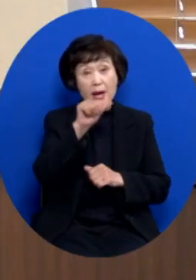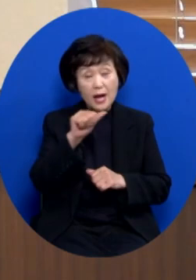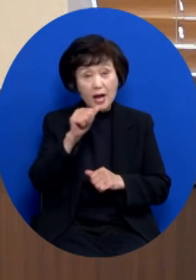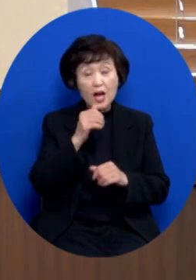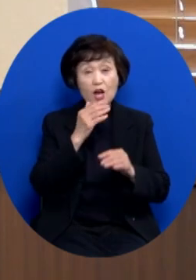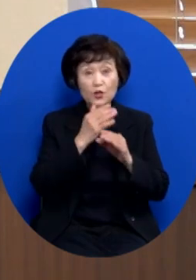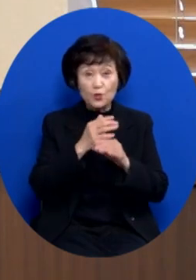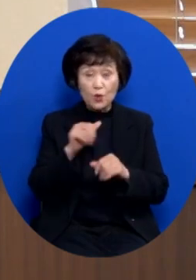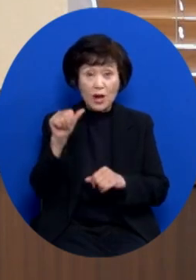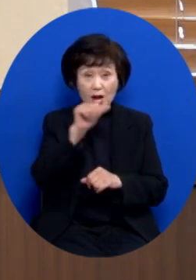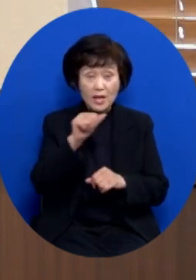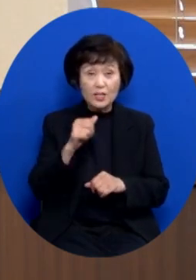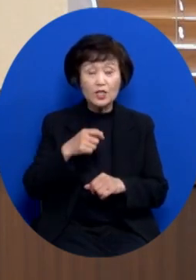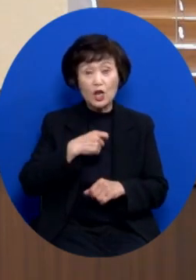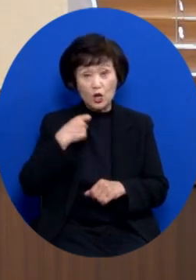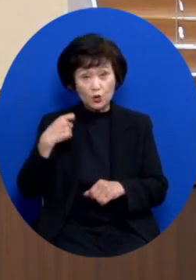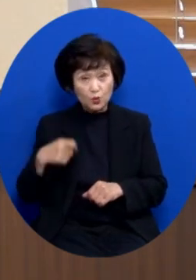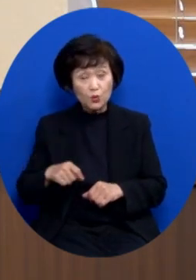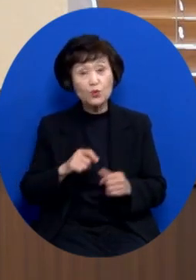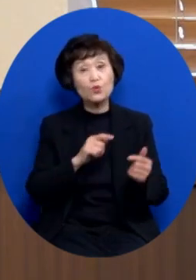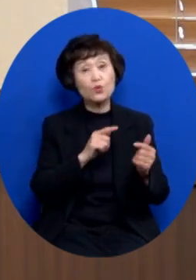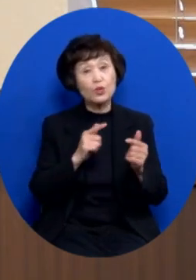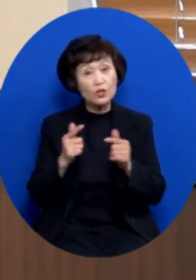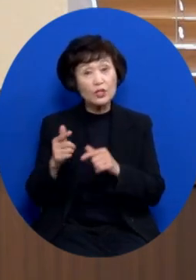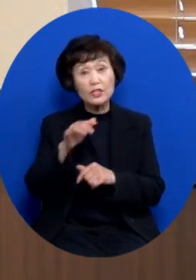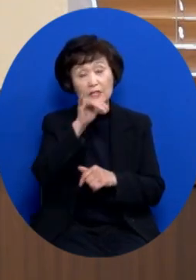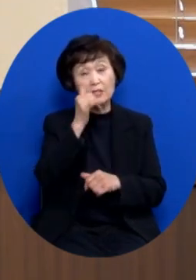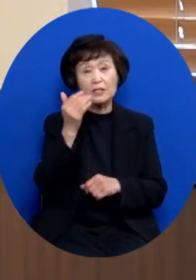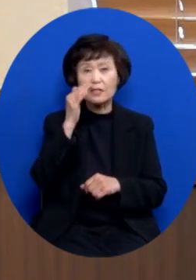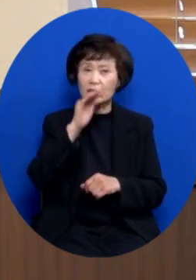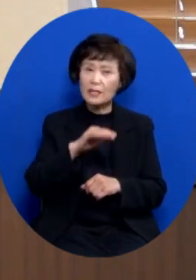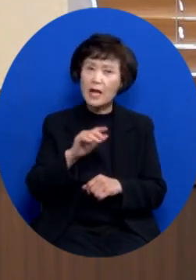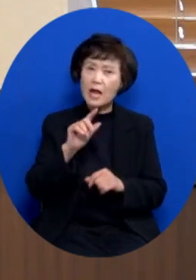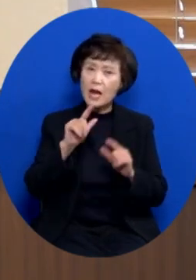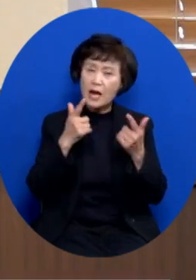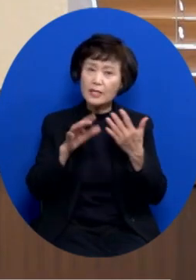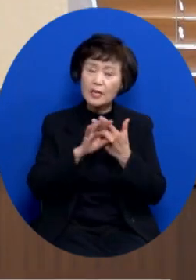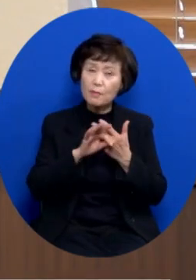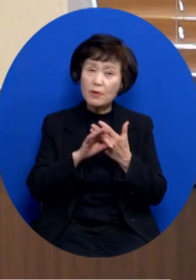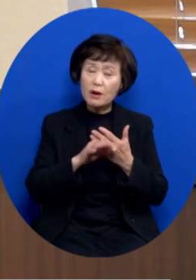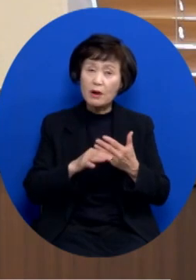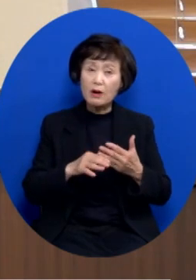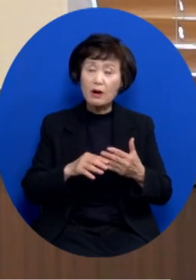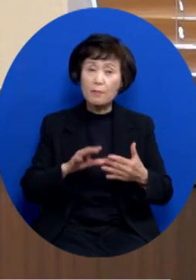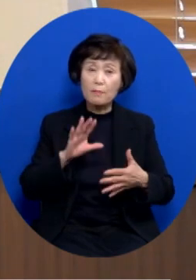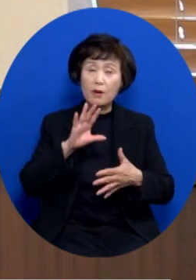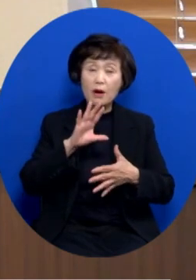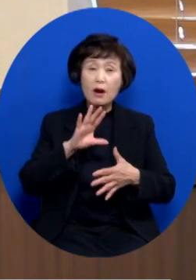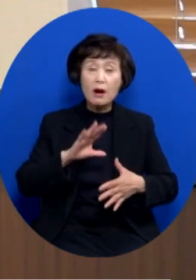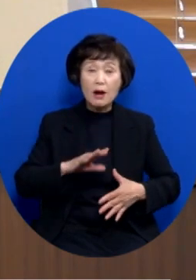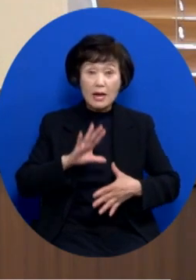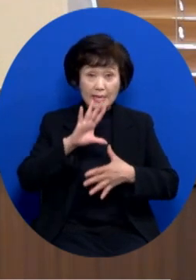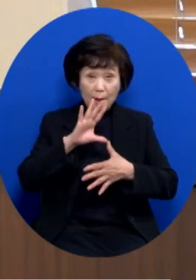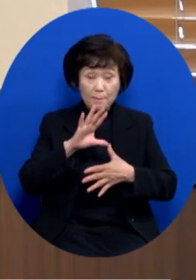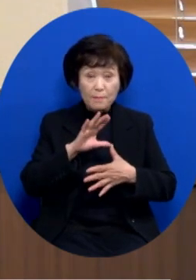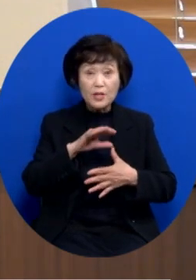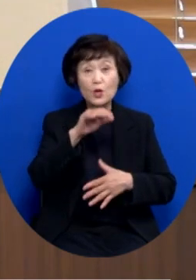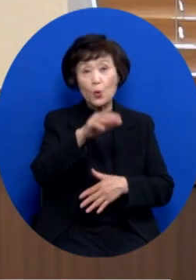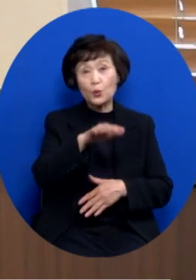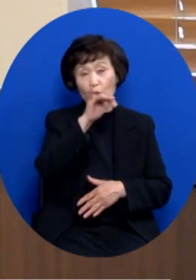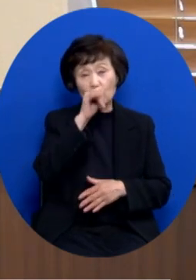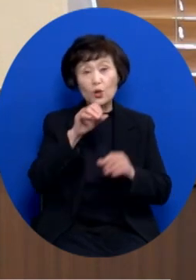중앙아시아라든가 중국이라든가 이제 이런 나라들인데 아니면 남미라든가 해서 그런 데에도 선교사님들을